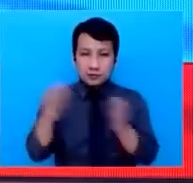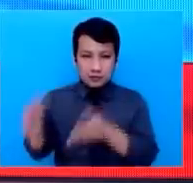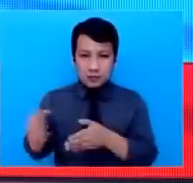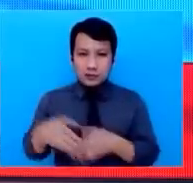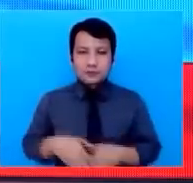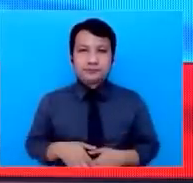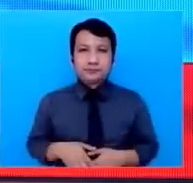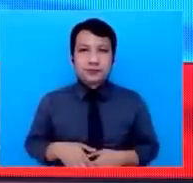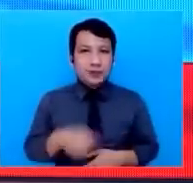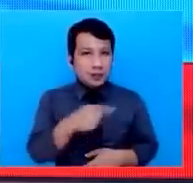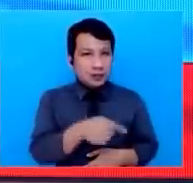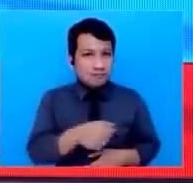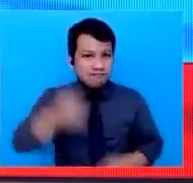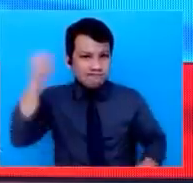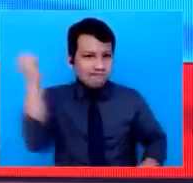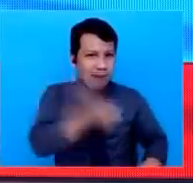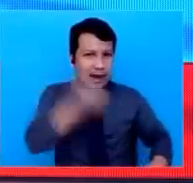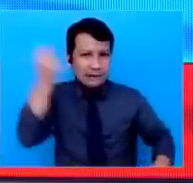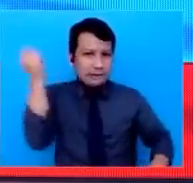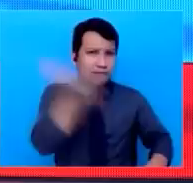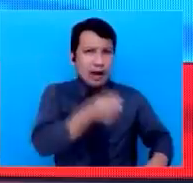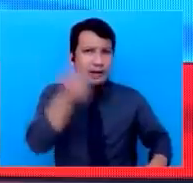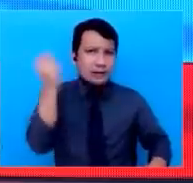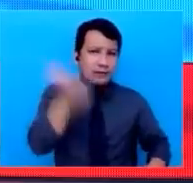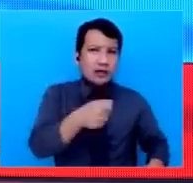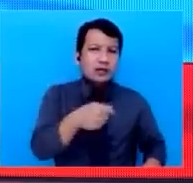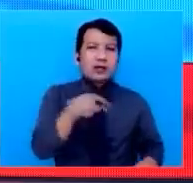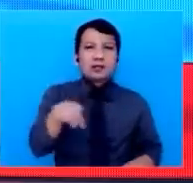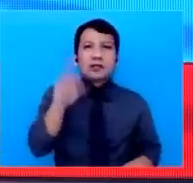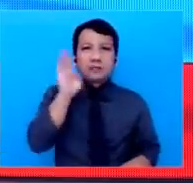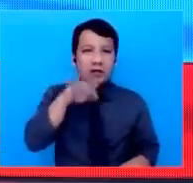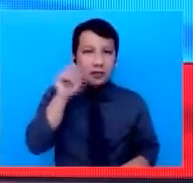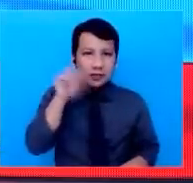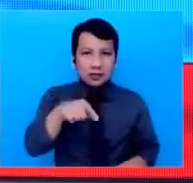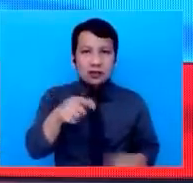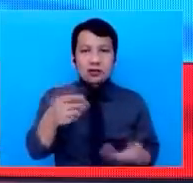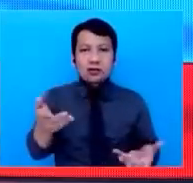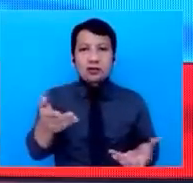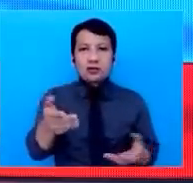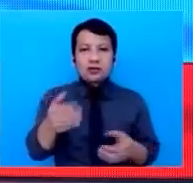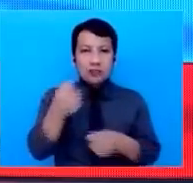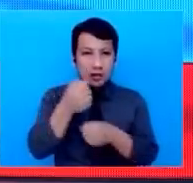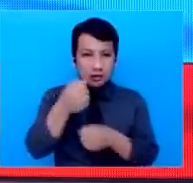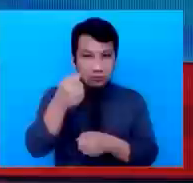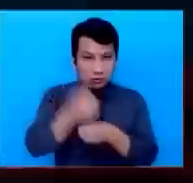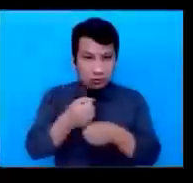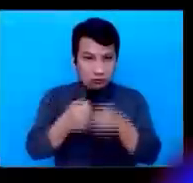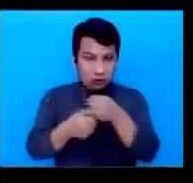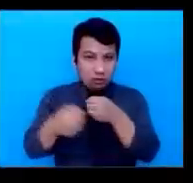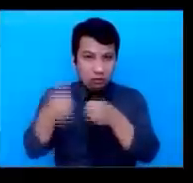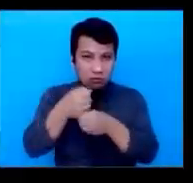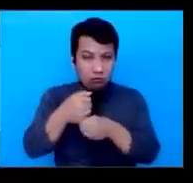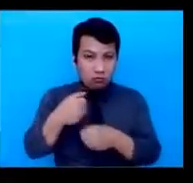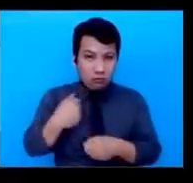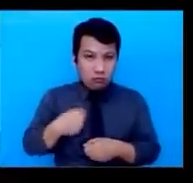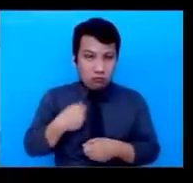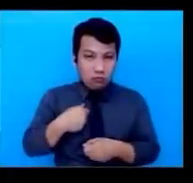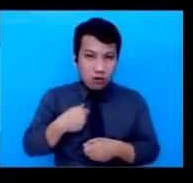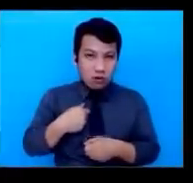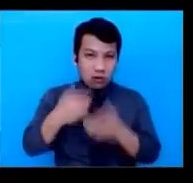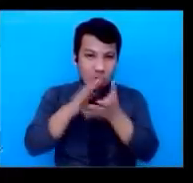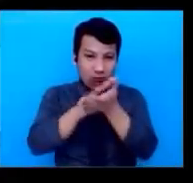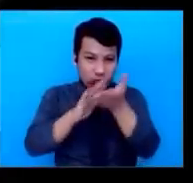pinagtataga hanggang mapatay ang magkapatid sa Imlang, Cotabato. Naliligo sa sariling dugo